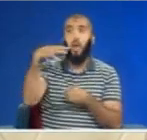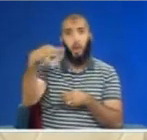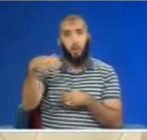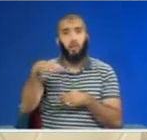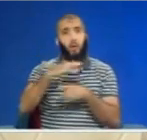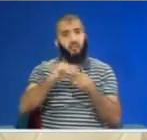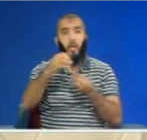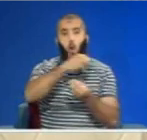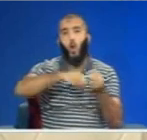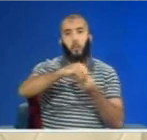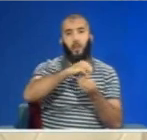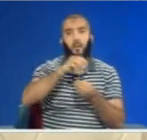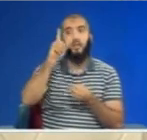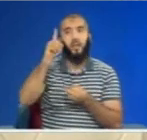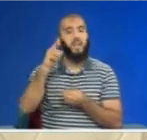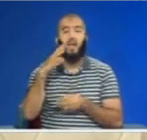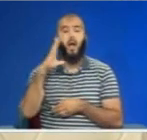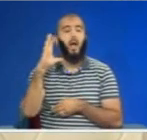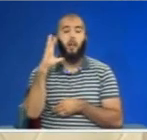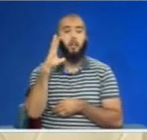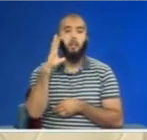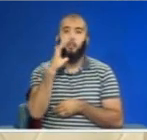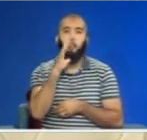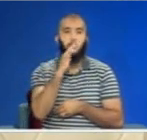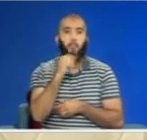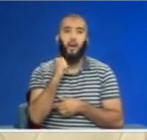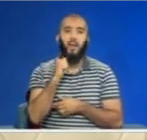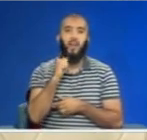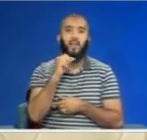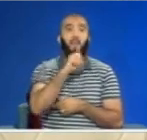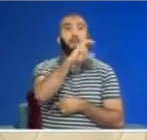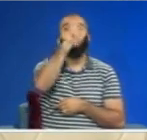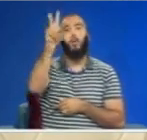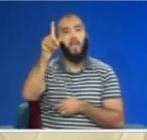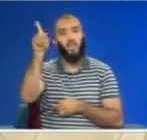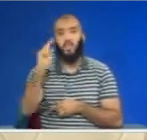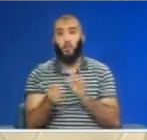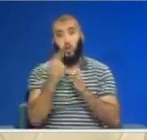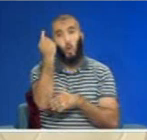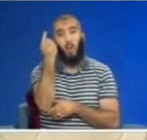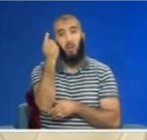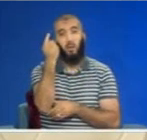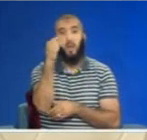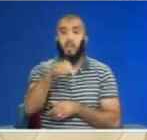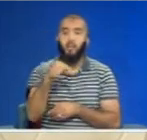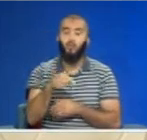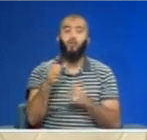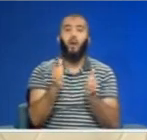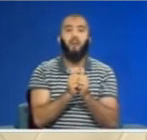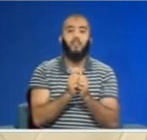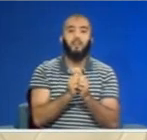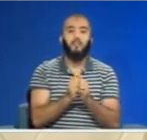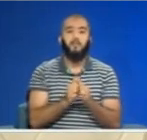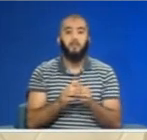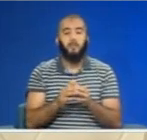فلا تسافر من غير محرم، هذا هو الرأي الراجح عند جمهور العلماء. وإن شذ